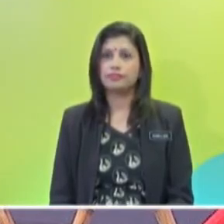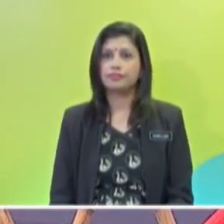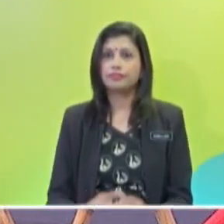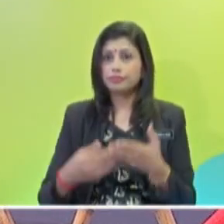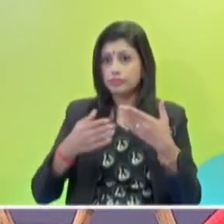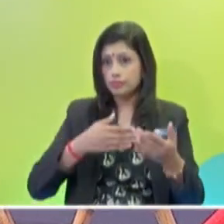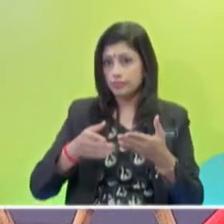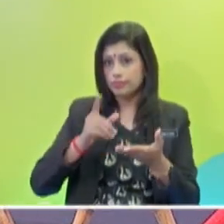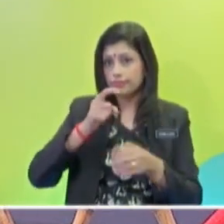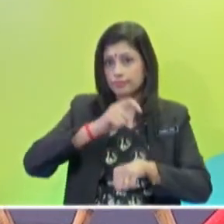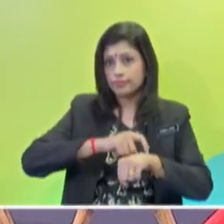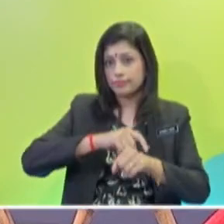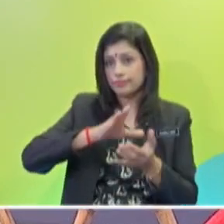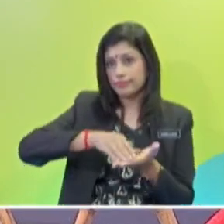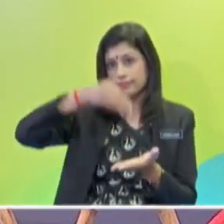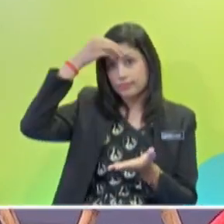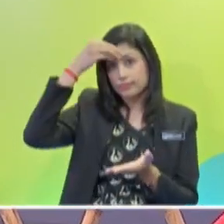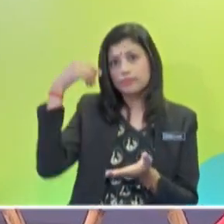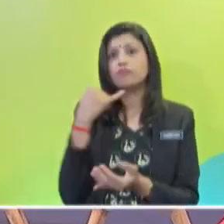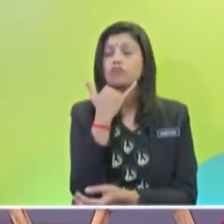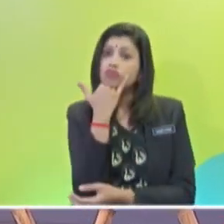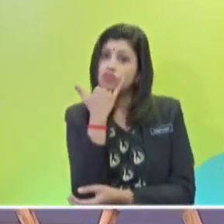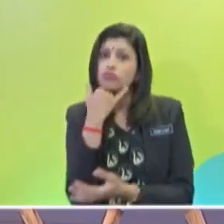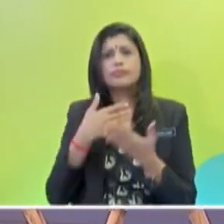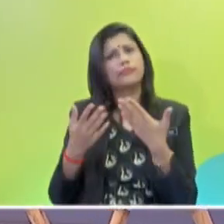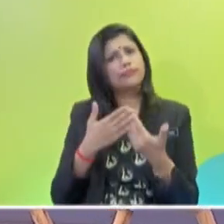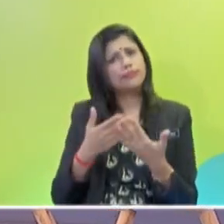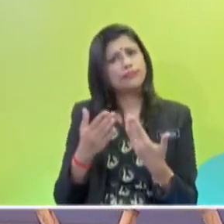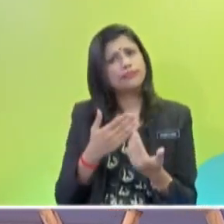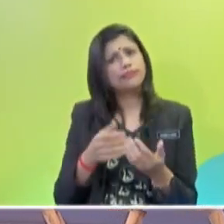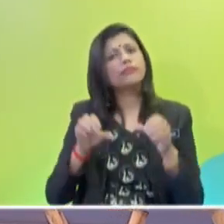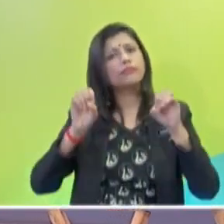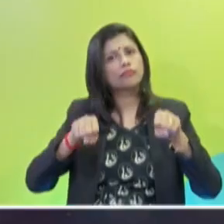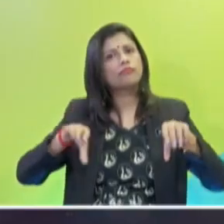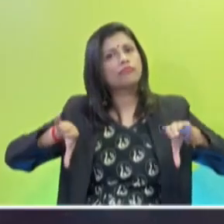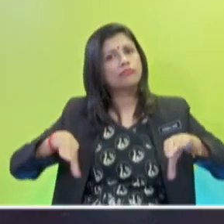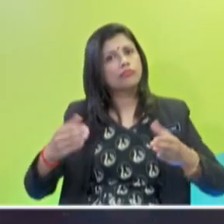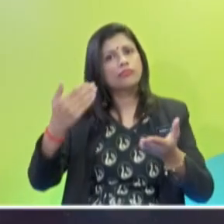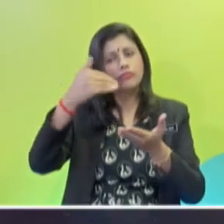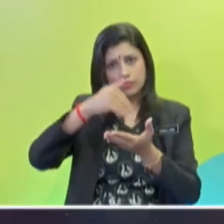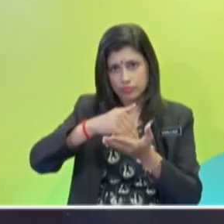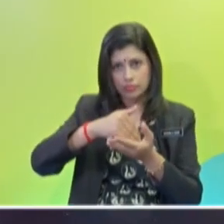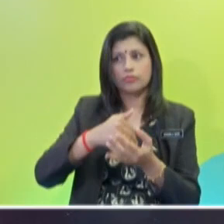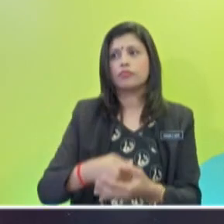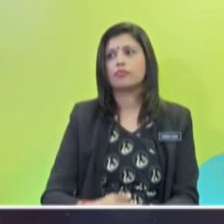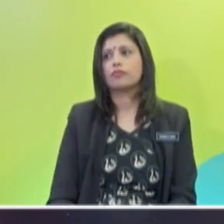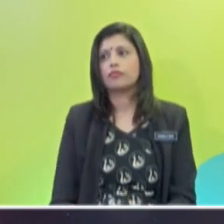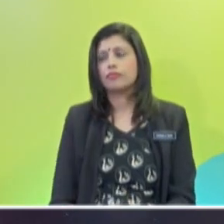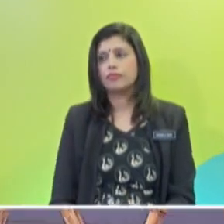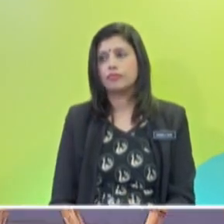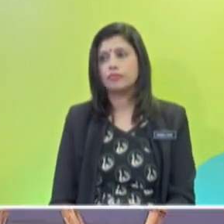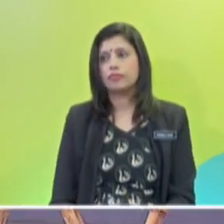membuat kesilapan, jangan rasa macam putus asa, betul tak, cikgu? Betul. Cuba kita tengok. Tak apa, pelan-pelan. Pelan-pelan macam ni, cikgu,